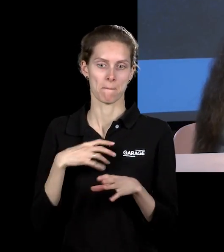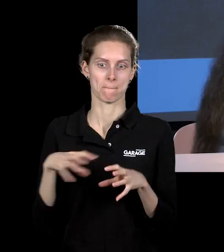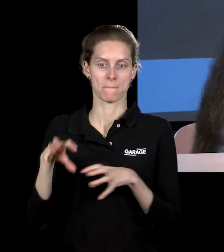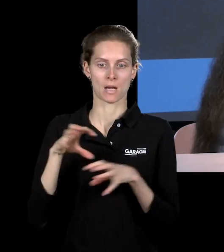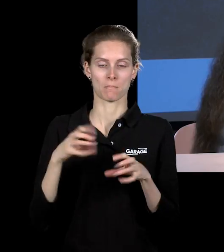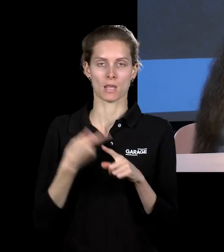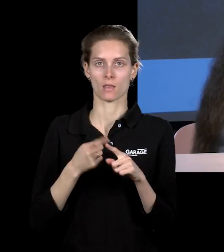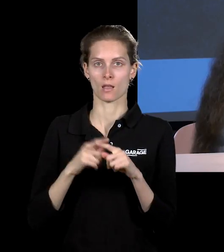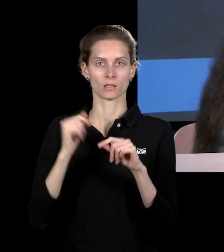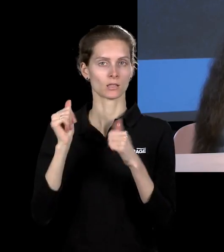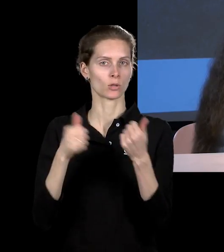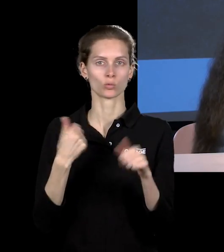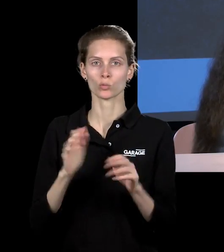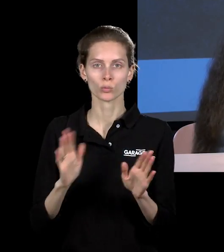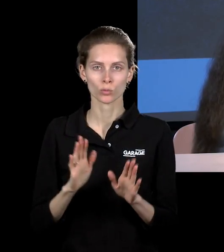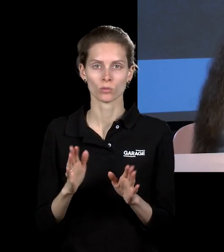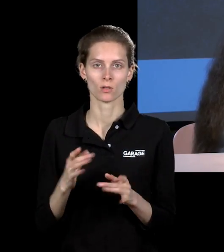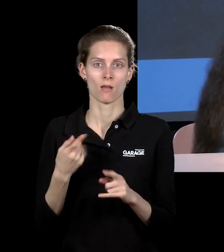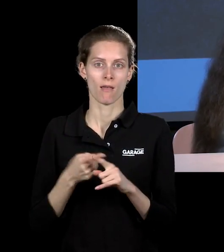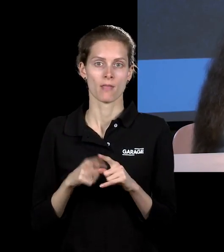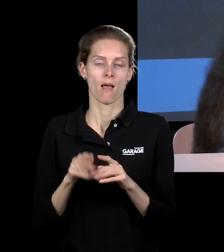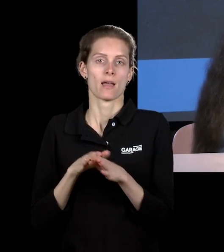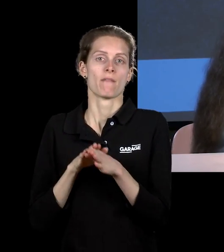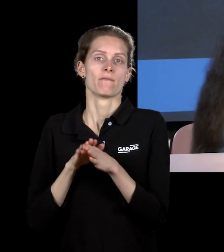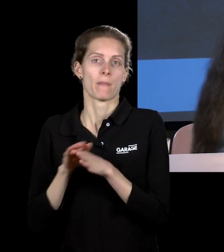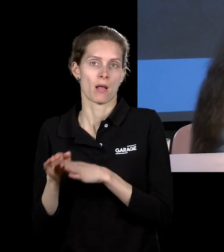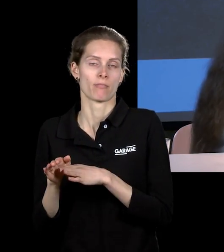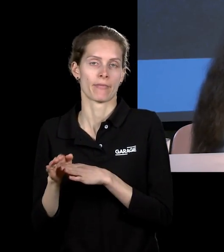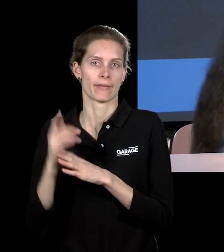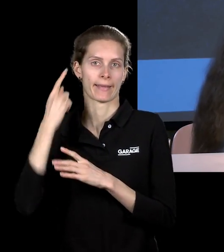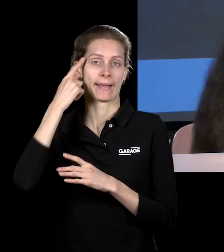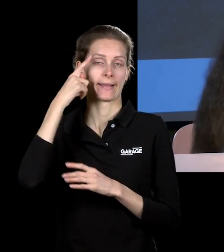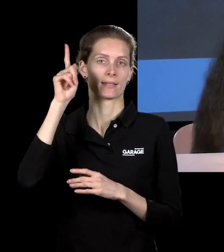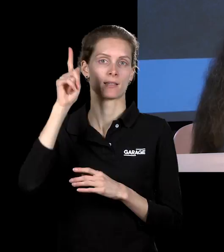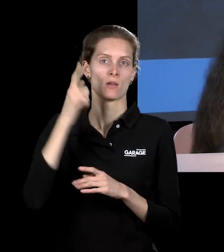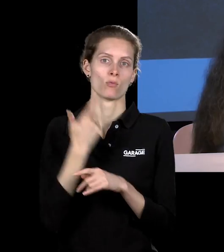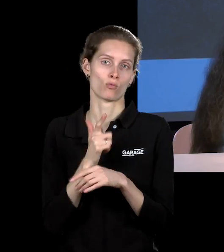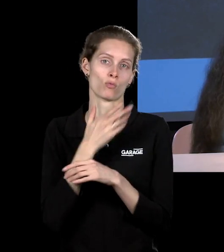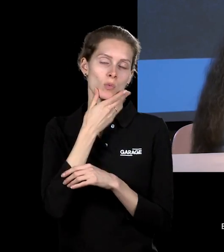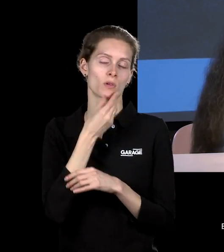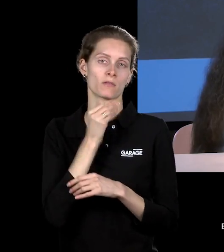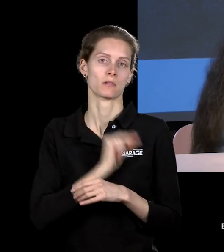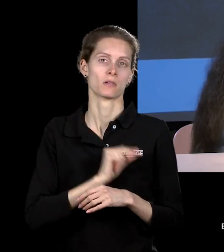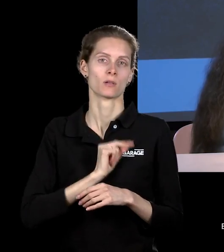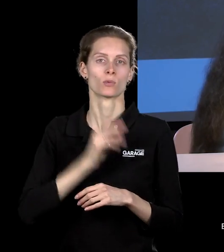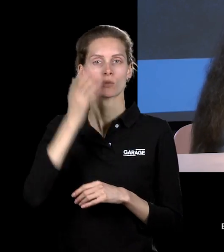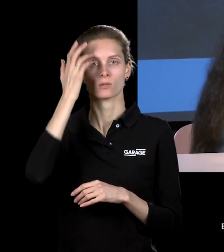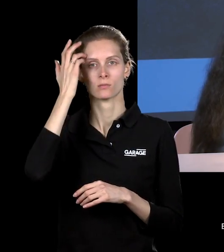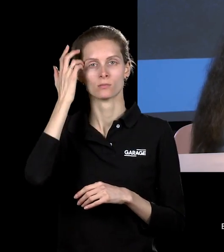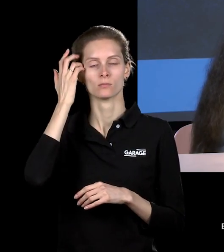является скульптурой, не является ценным предметом, он является реализацией идеи. При этом это, естественно, это очень красивая работа, действительно